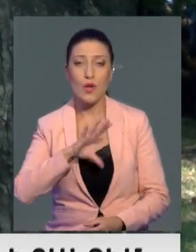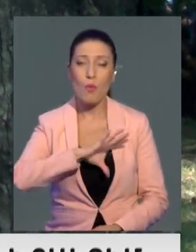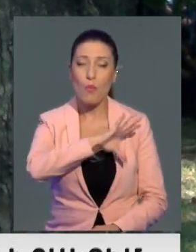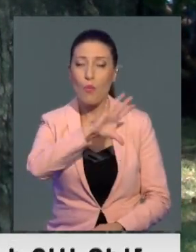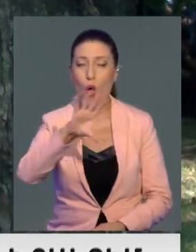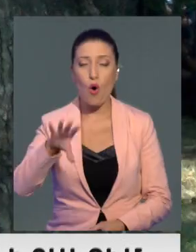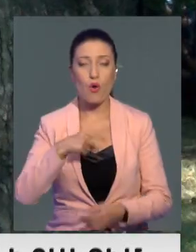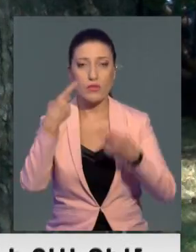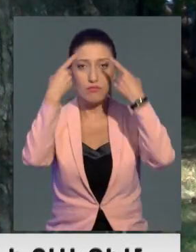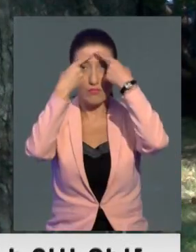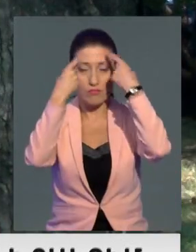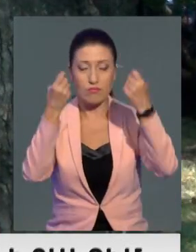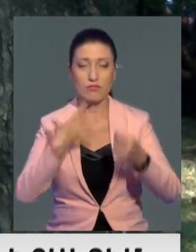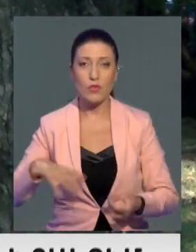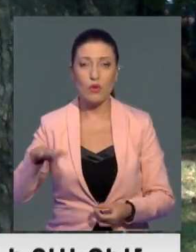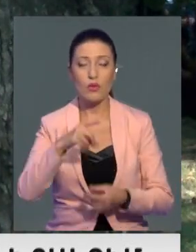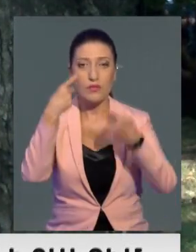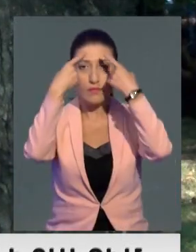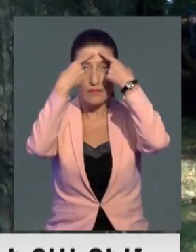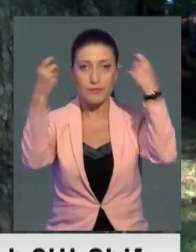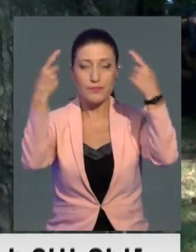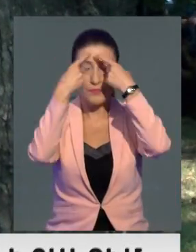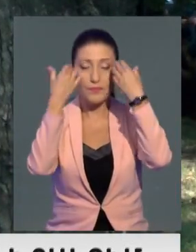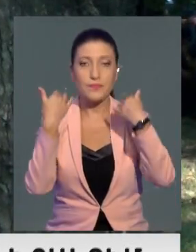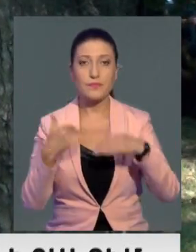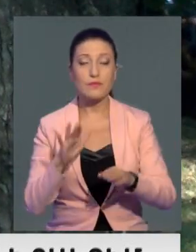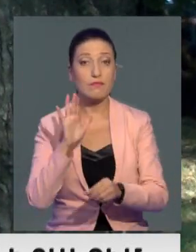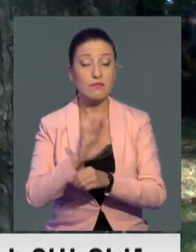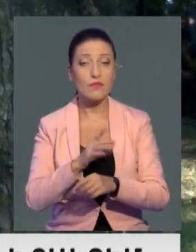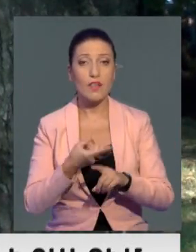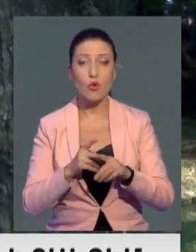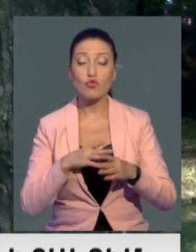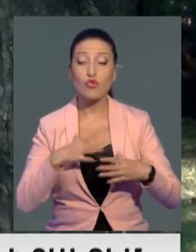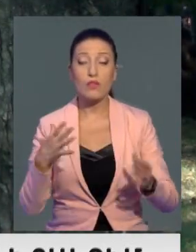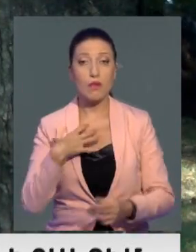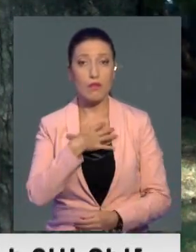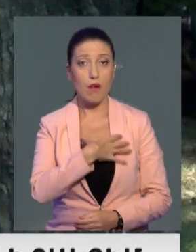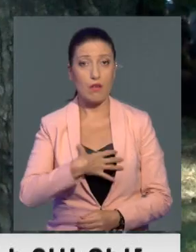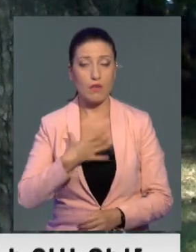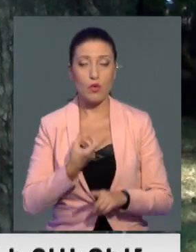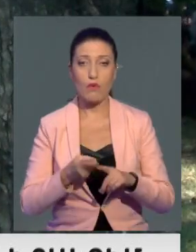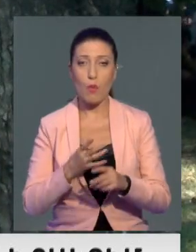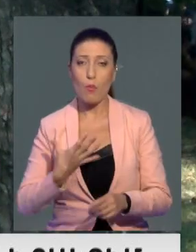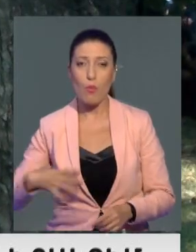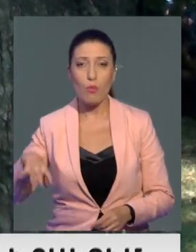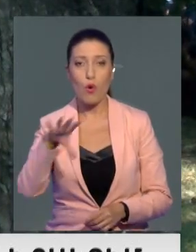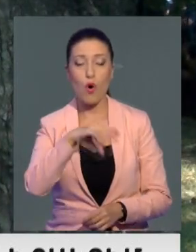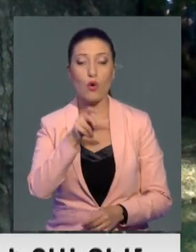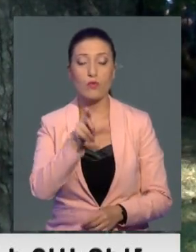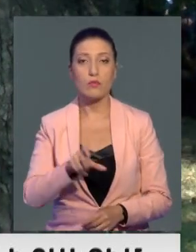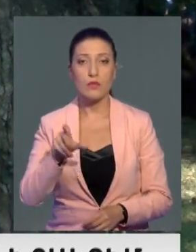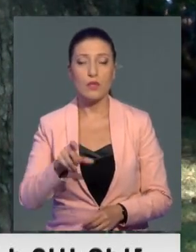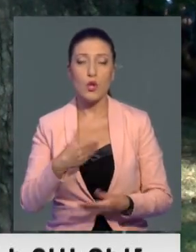բոլորին կոչով դիմել եմ, որ առավել քան կարևոր է, որ բոլորը նորից են